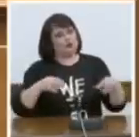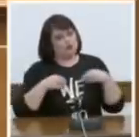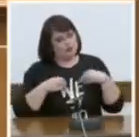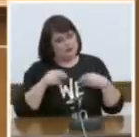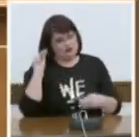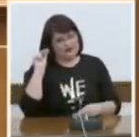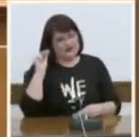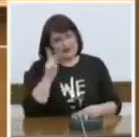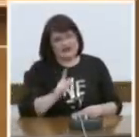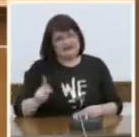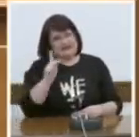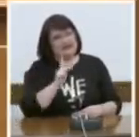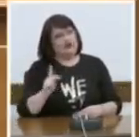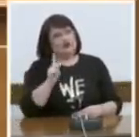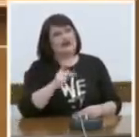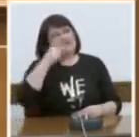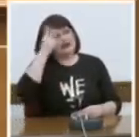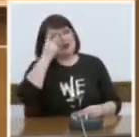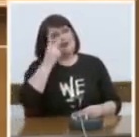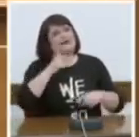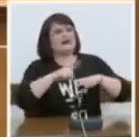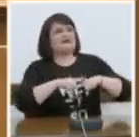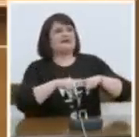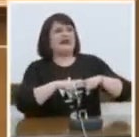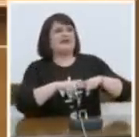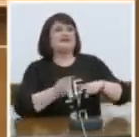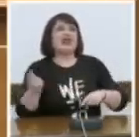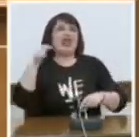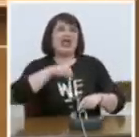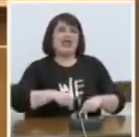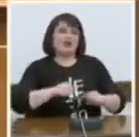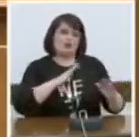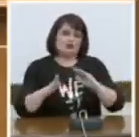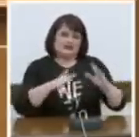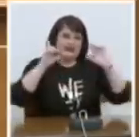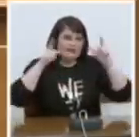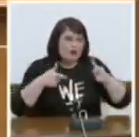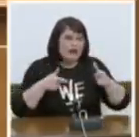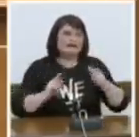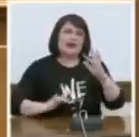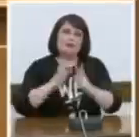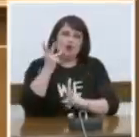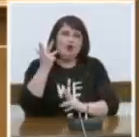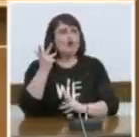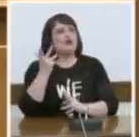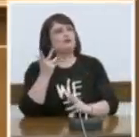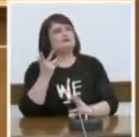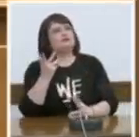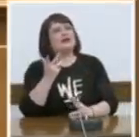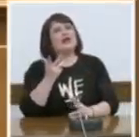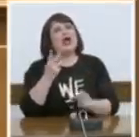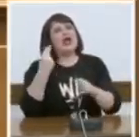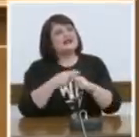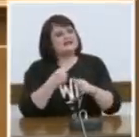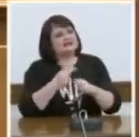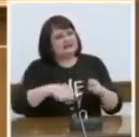για τα συμφέροντα της κοινωνίας και της πατρίδας μας. Και θα είμαστε εδώ για να υπερασπιστούμε τη δημοκρατία, την πρόοδο, τις πανανθρώπινες αξίες, την